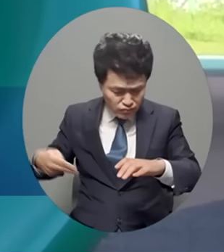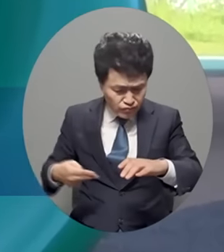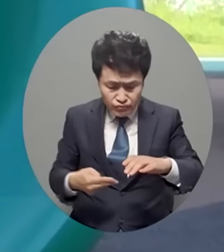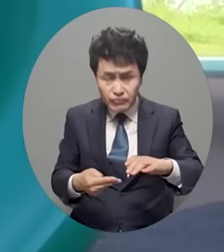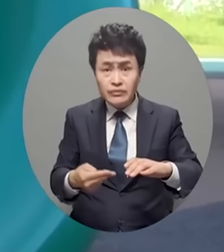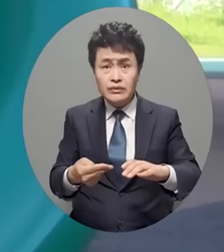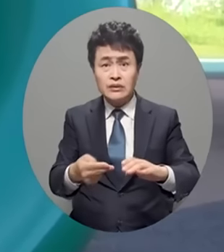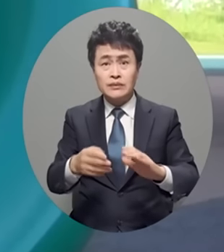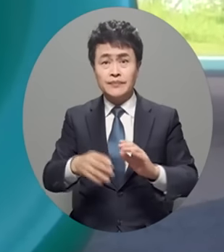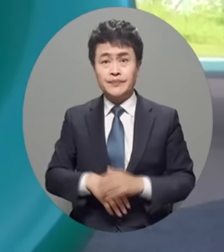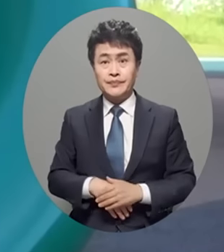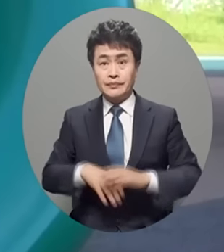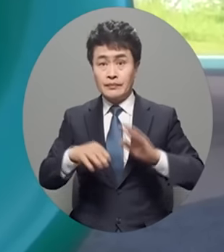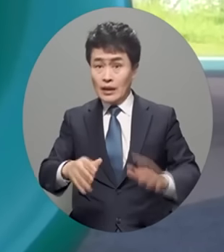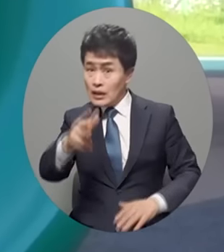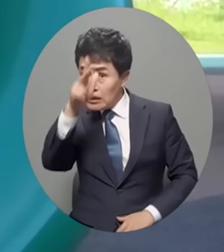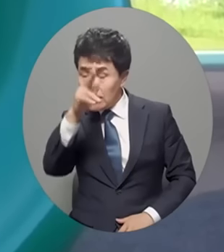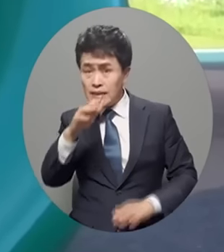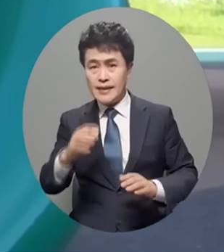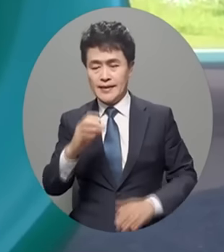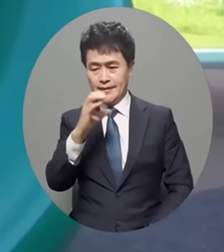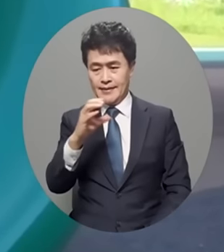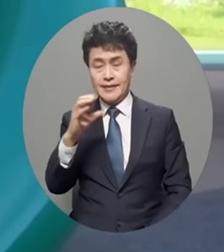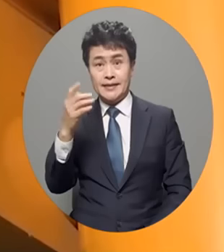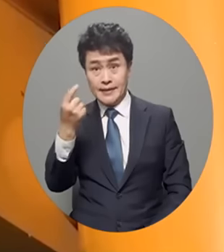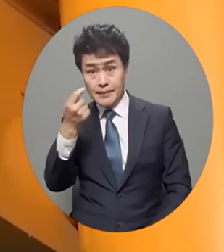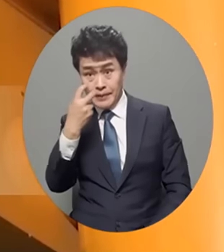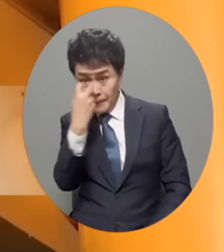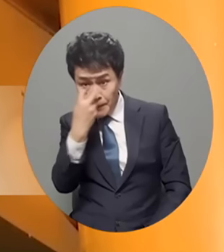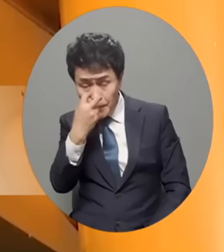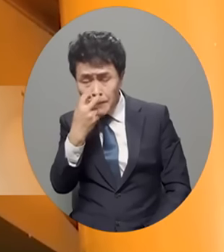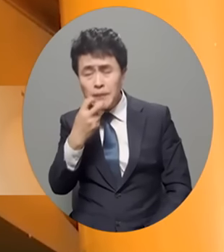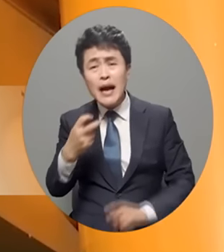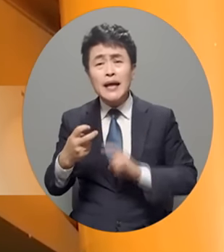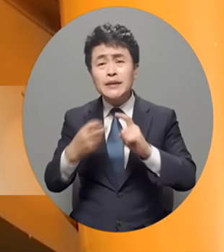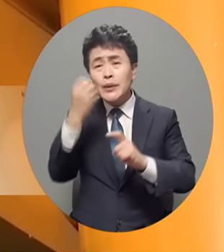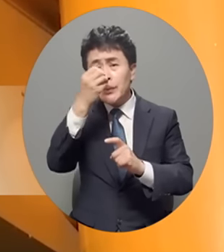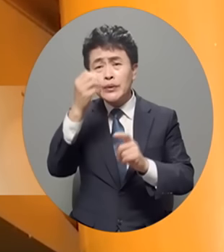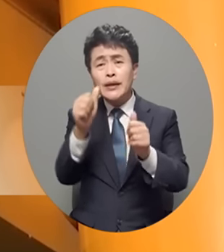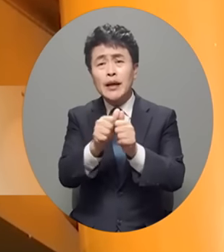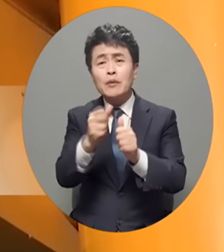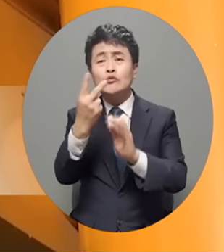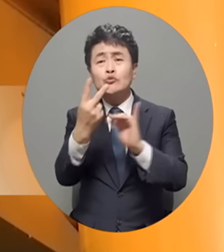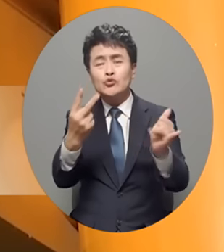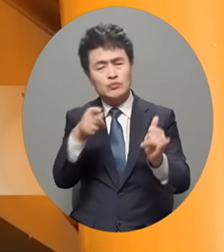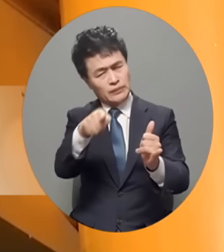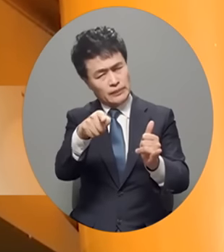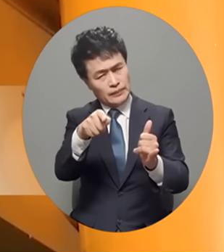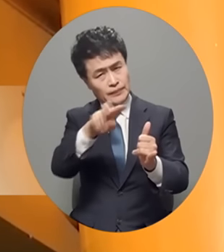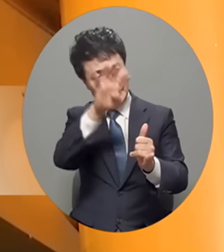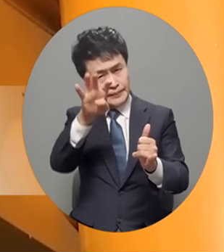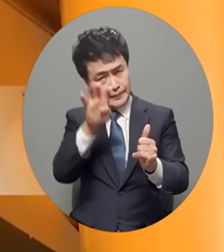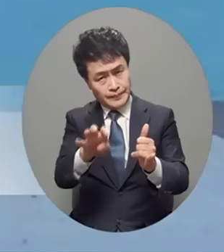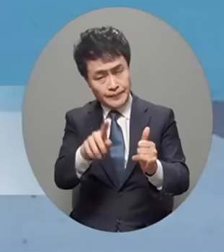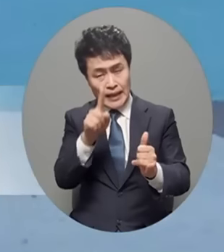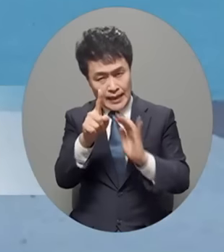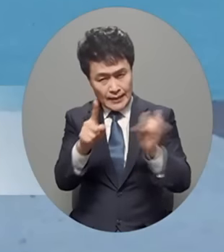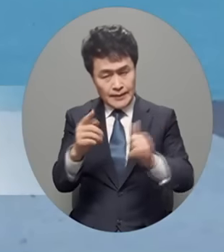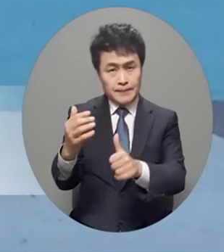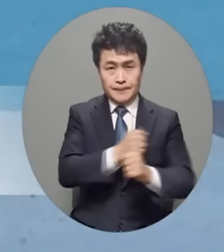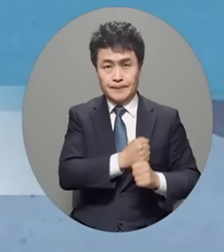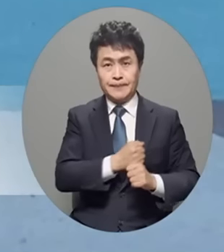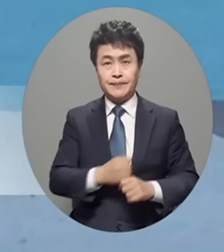거예요. 경찰은 CCTV 분석을 통해 10대 고등학교 남학생 2명을 피의자로 특정한 뒤 1명을